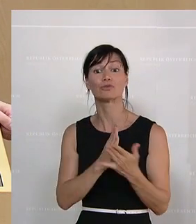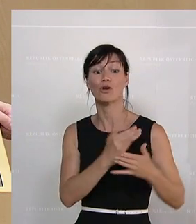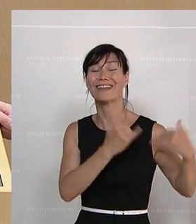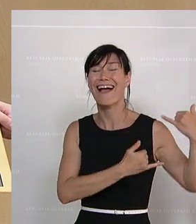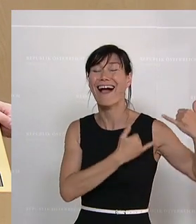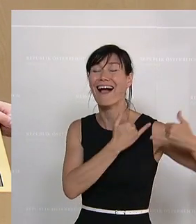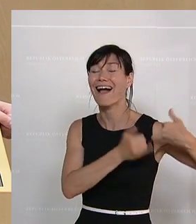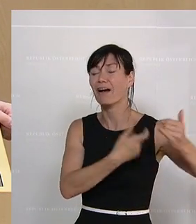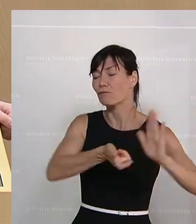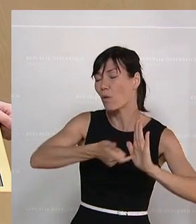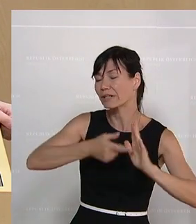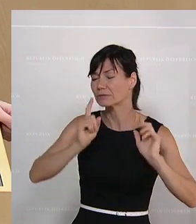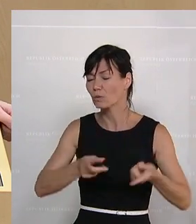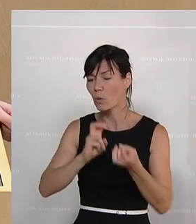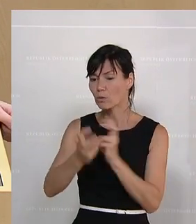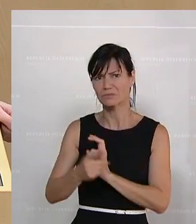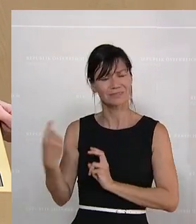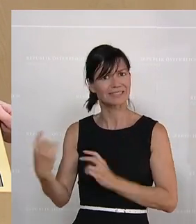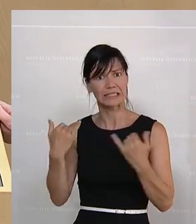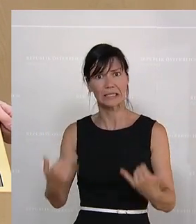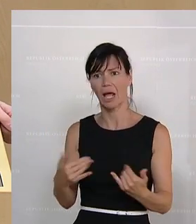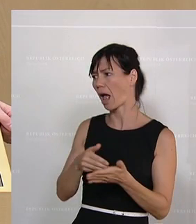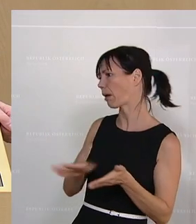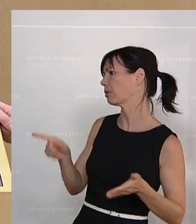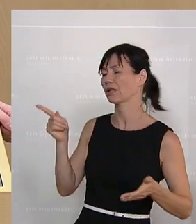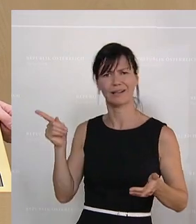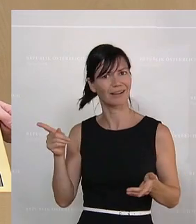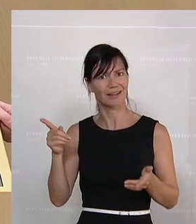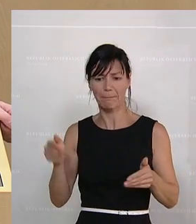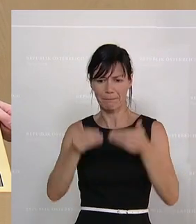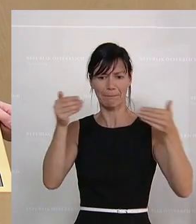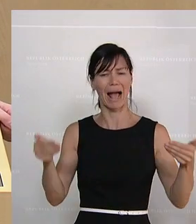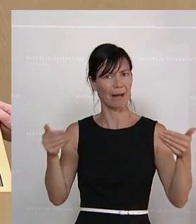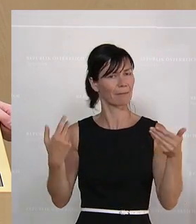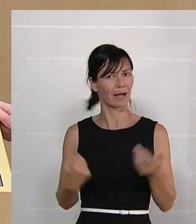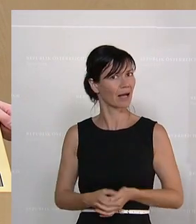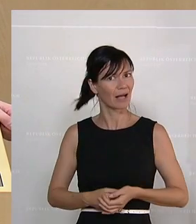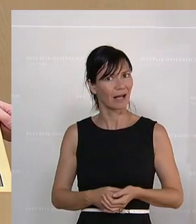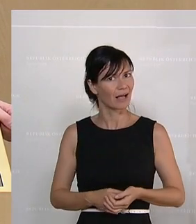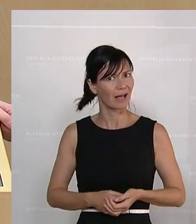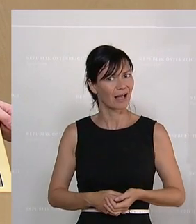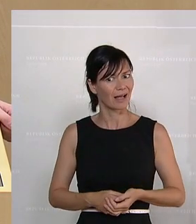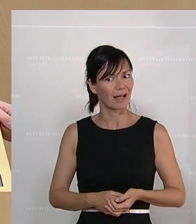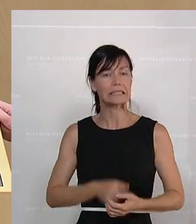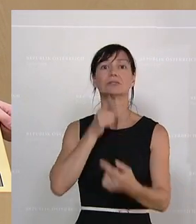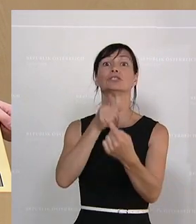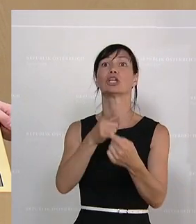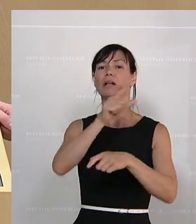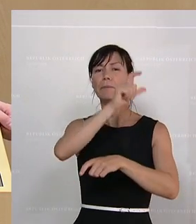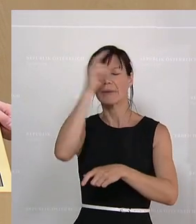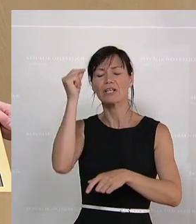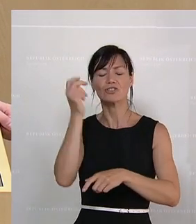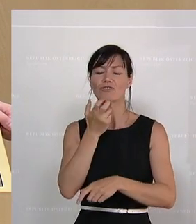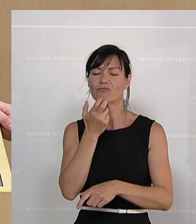fordern dass dieser bisschen absurd und es deutet darauf hin dass es hier nicht darum geht anstatt den menschen zu helfen sondern